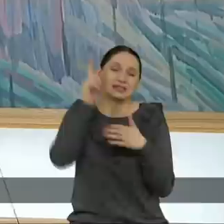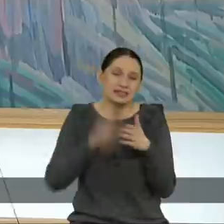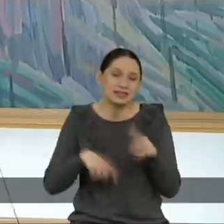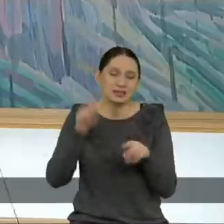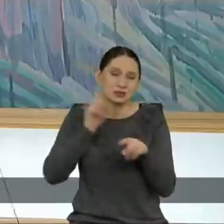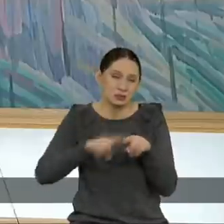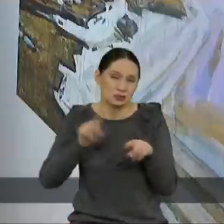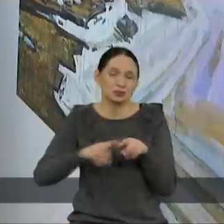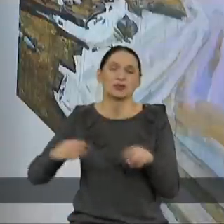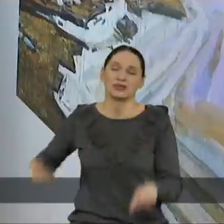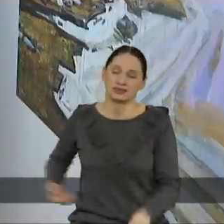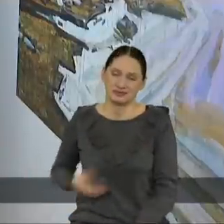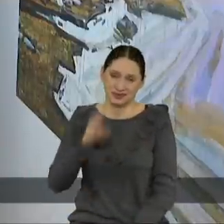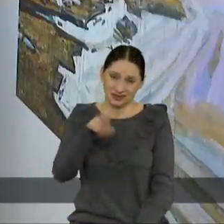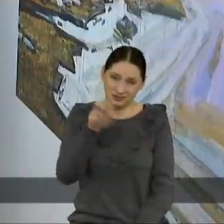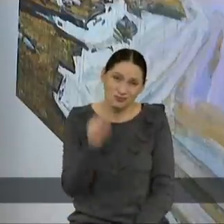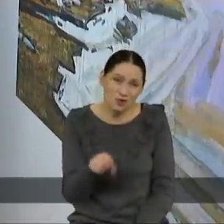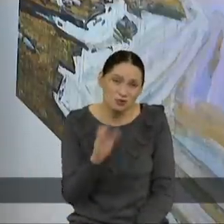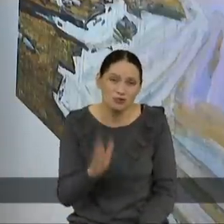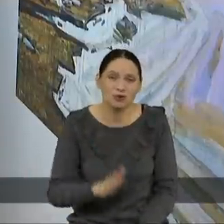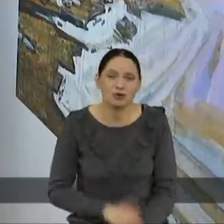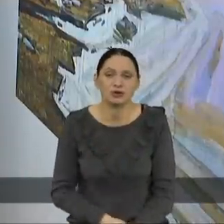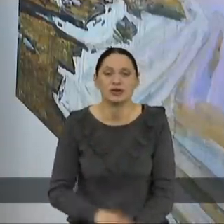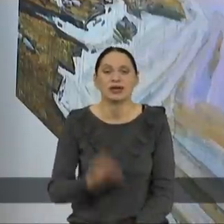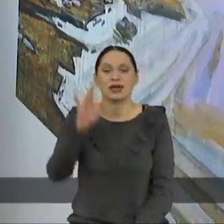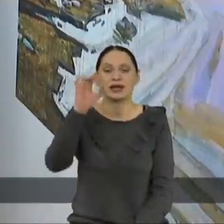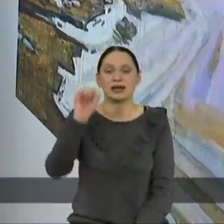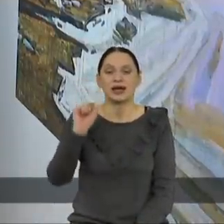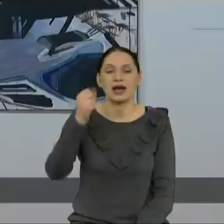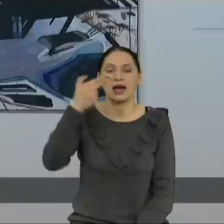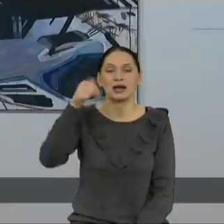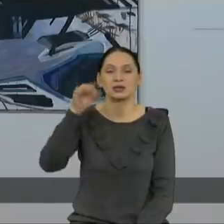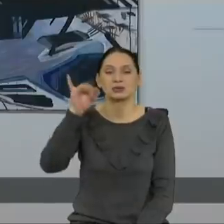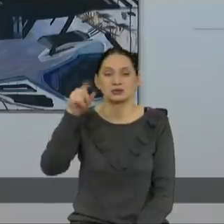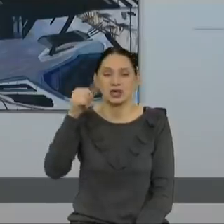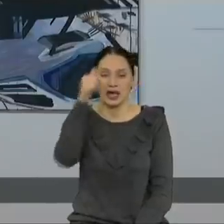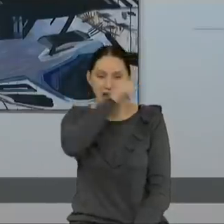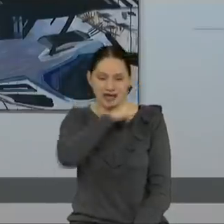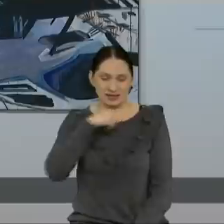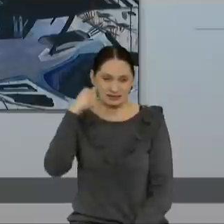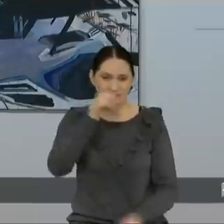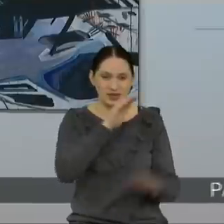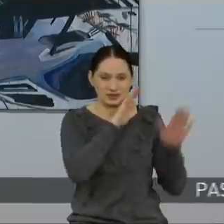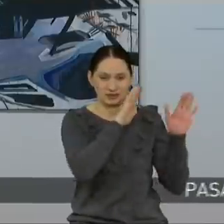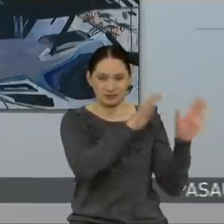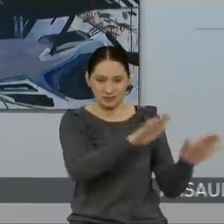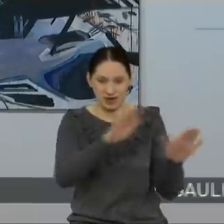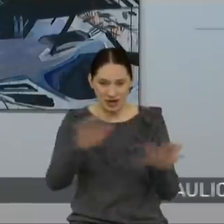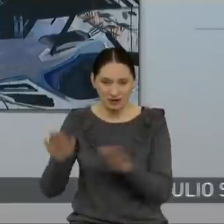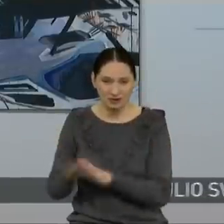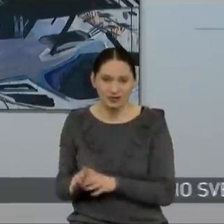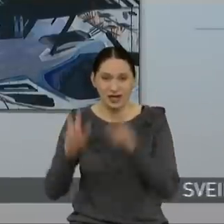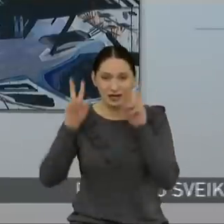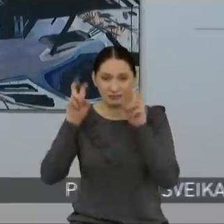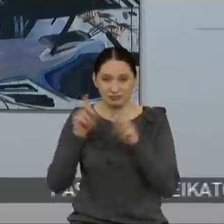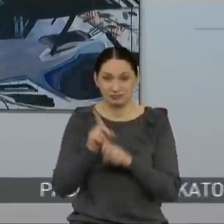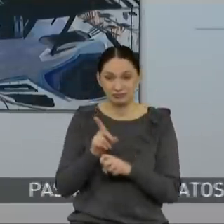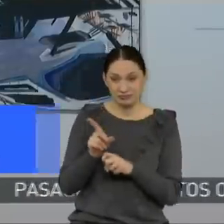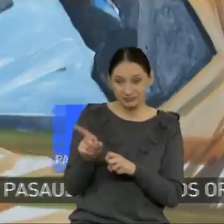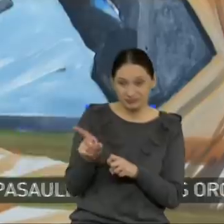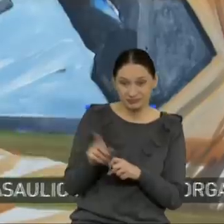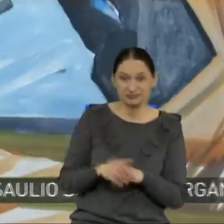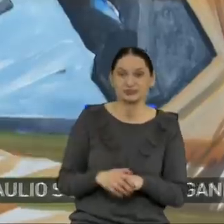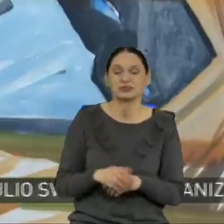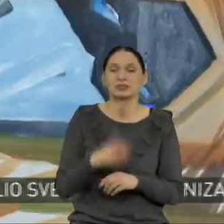gyvai. Mykolės Ganusauskaitės personalinėje parodoje Sieraiste, išeksponuotoje 3 galerijos Arka